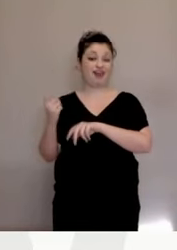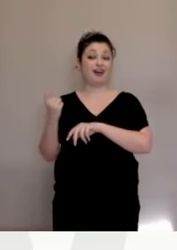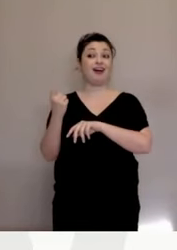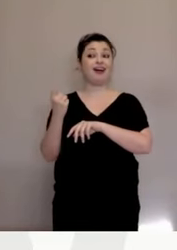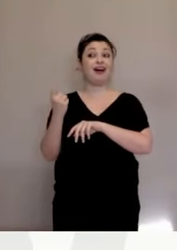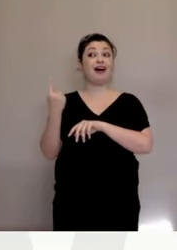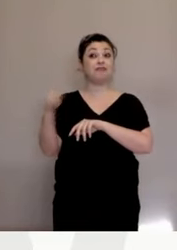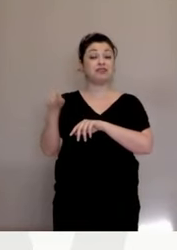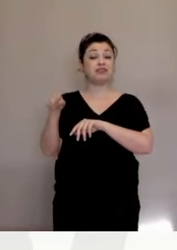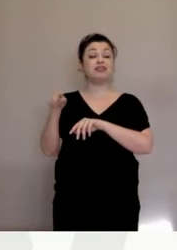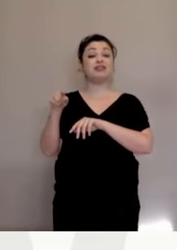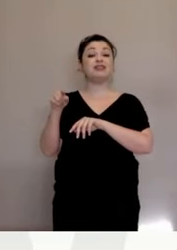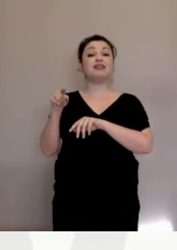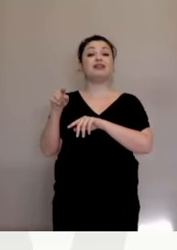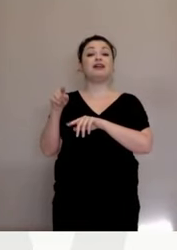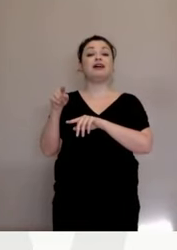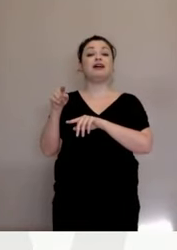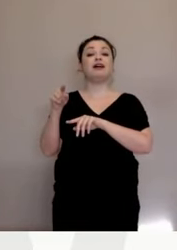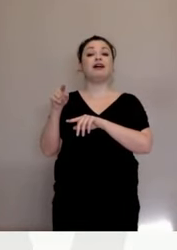è prima.